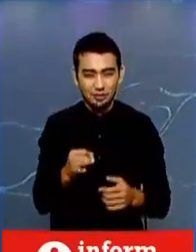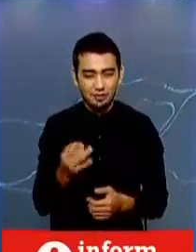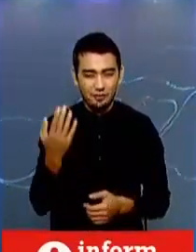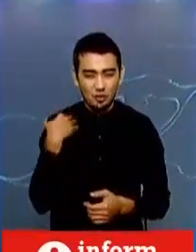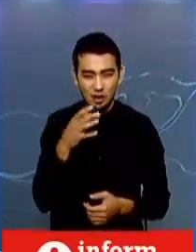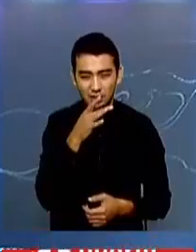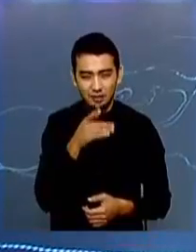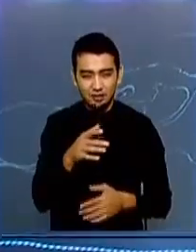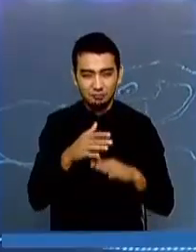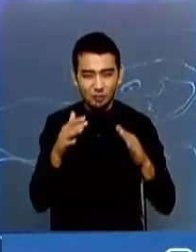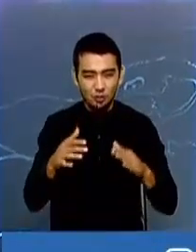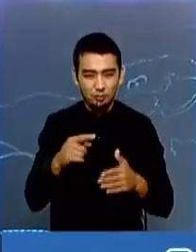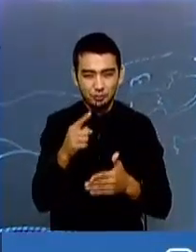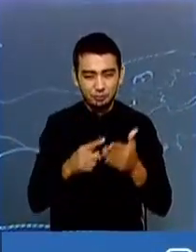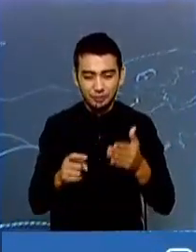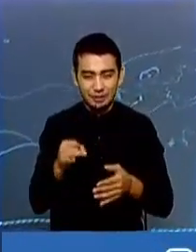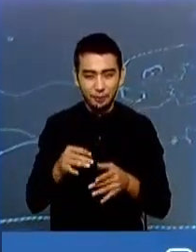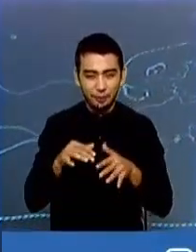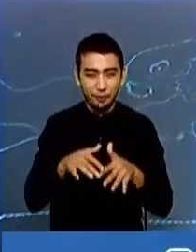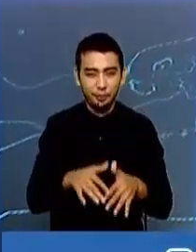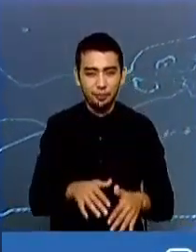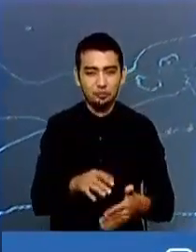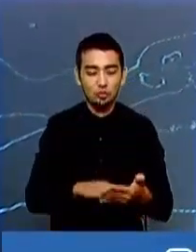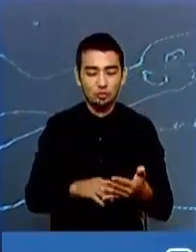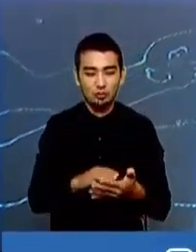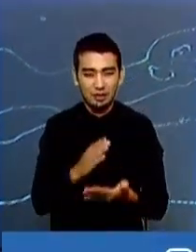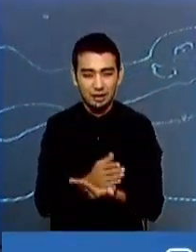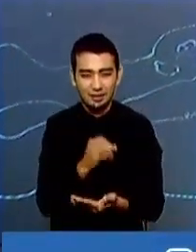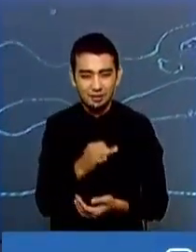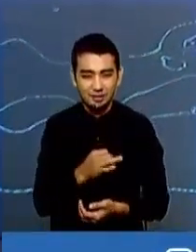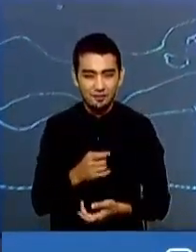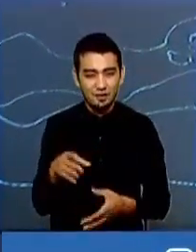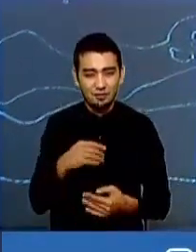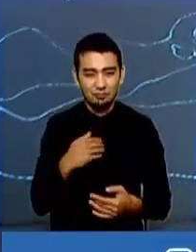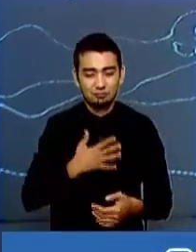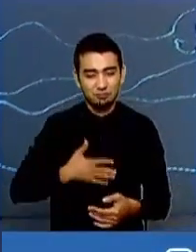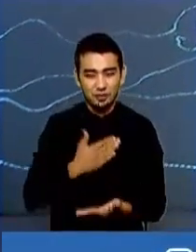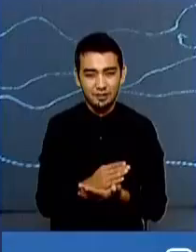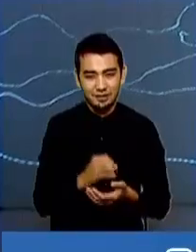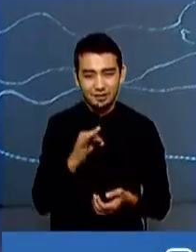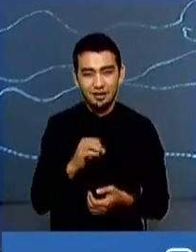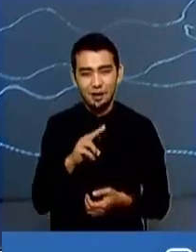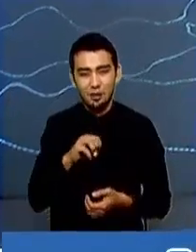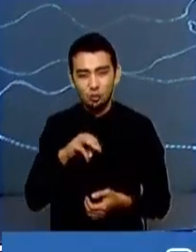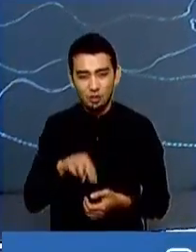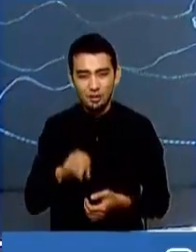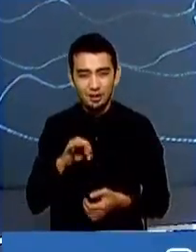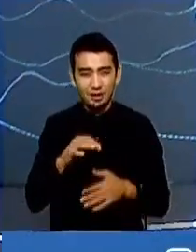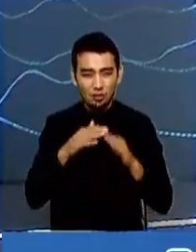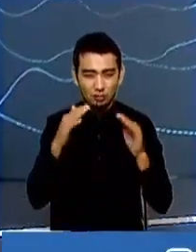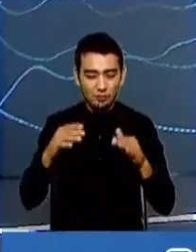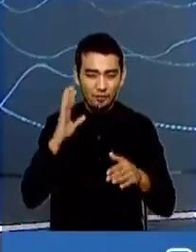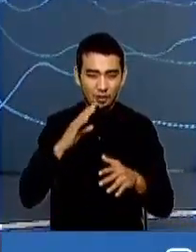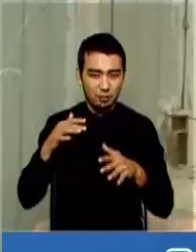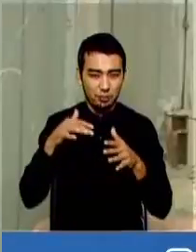бері топырақтың сырғып бара жатқанына қапалы. Соның кесірінен баспананың коммуналдық желілері зақымдалып, тіпті шатырдан су ағып жатыр